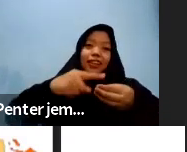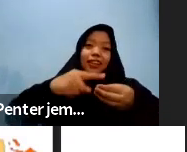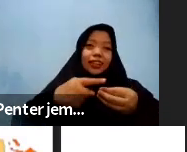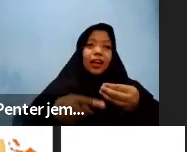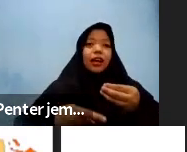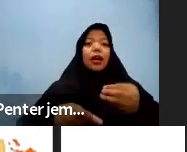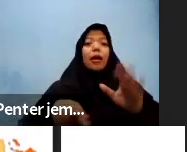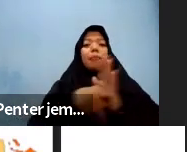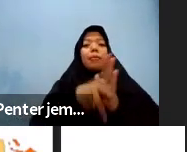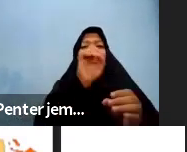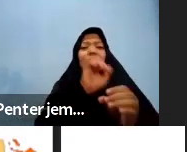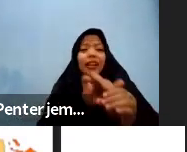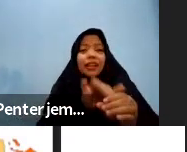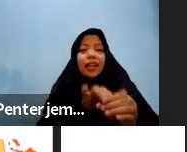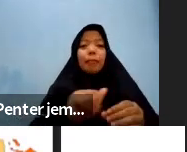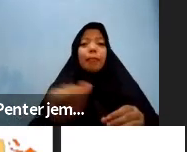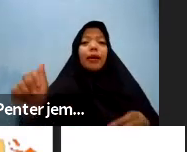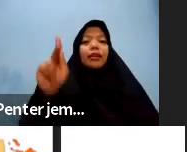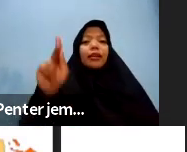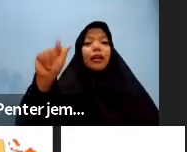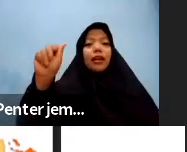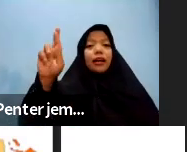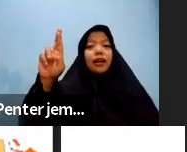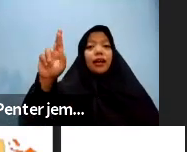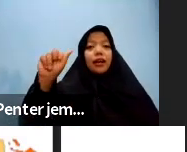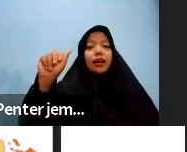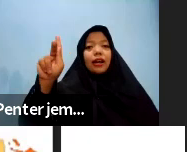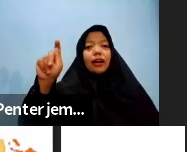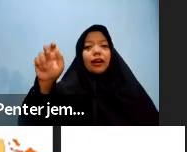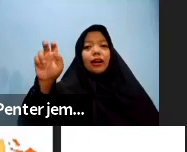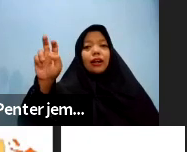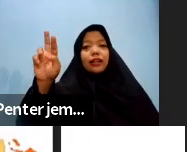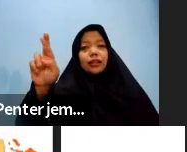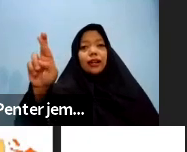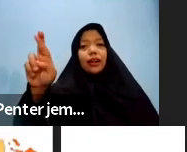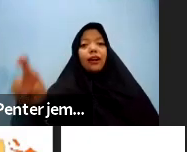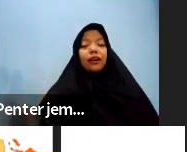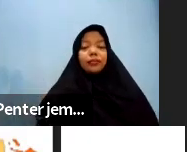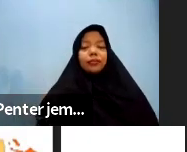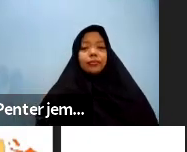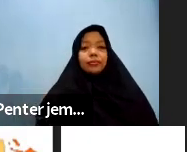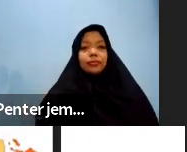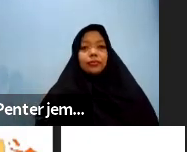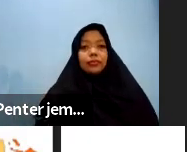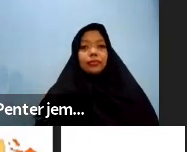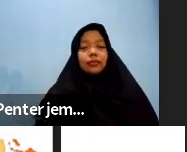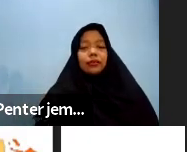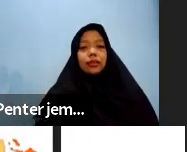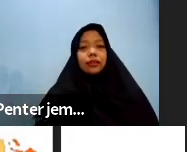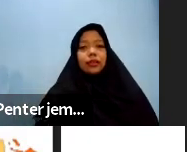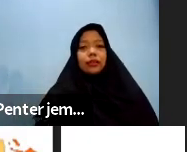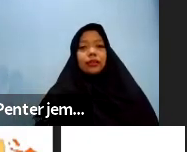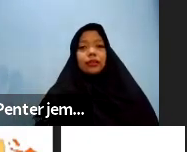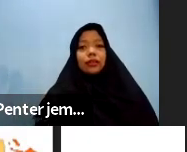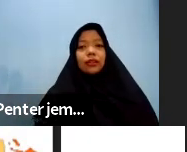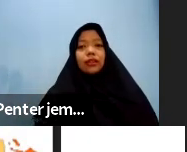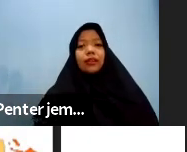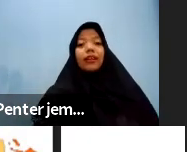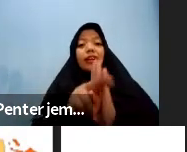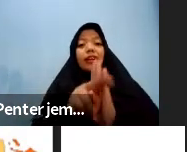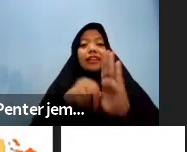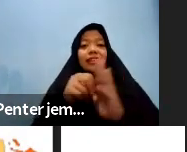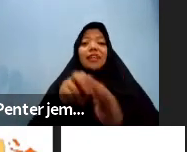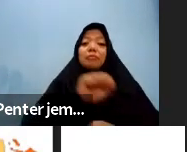dipahami saya bisa membayangkan ketika Bapak Ibu nanti mendownload lagu membagikan ke